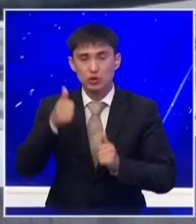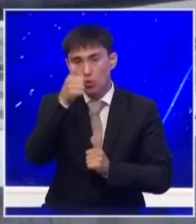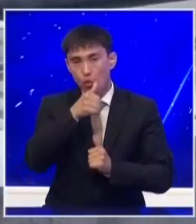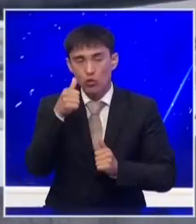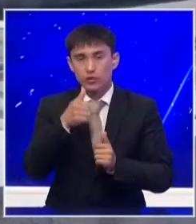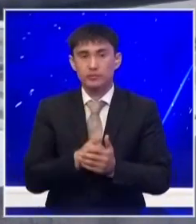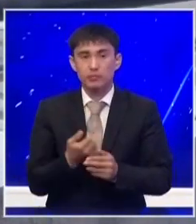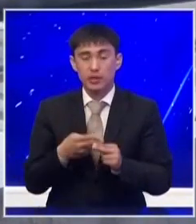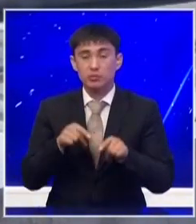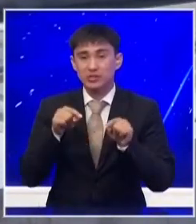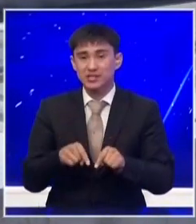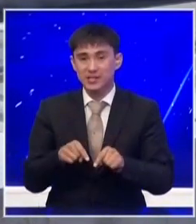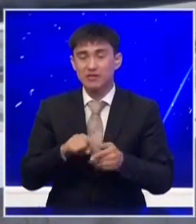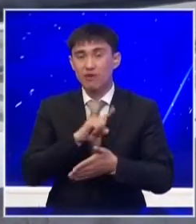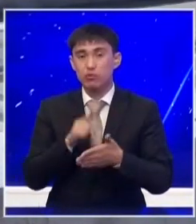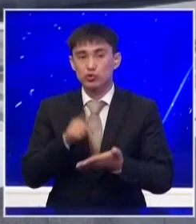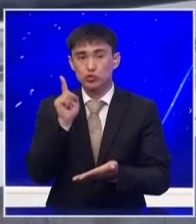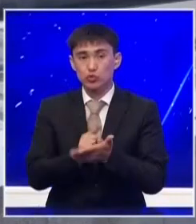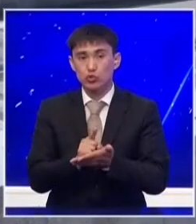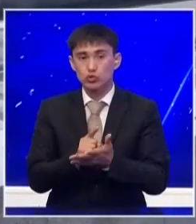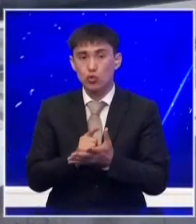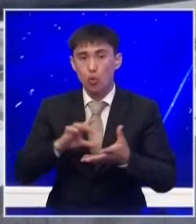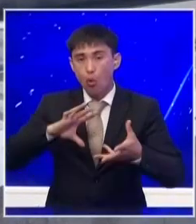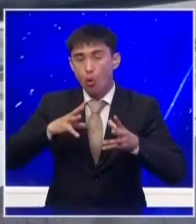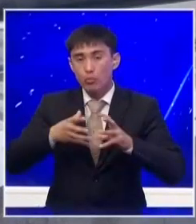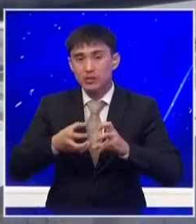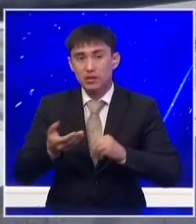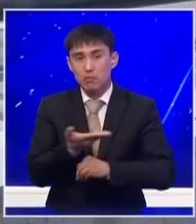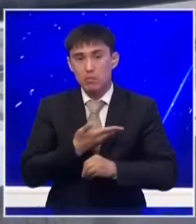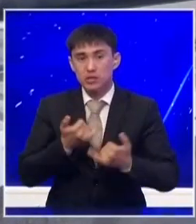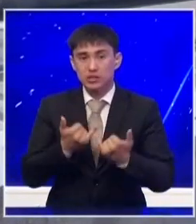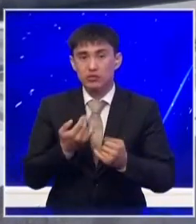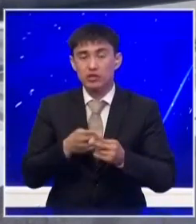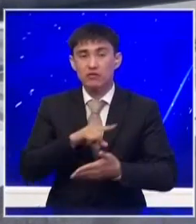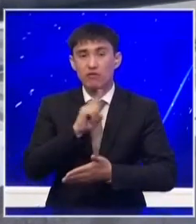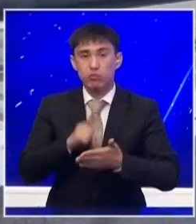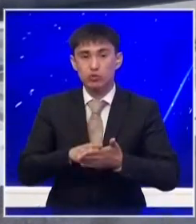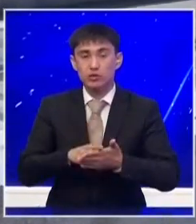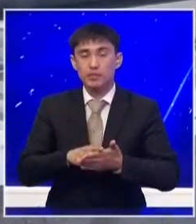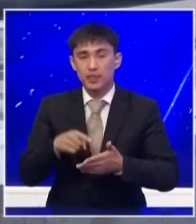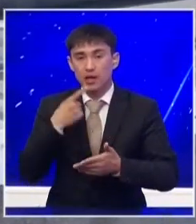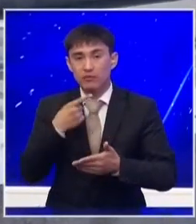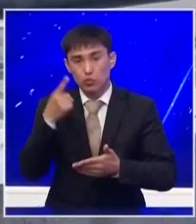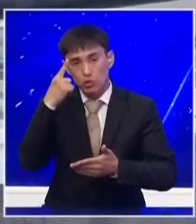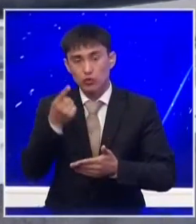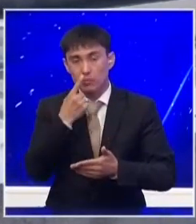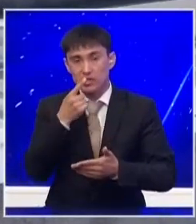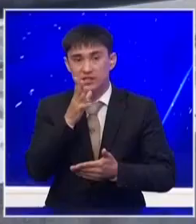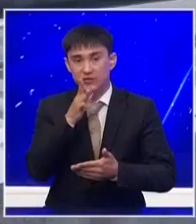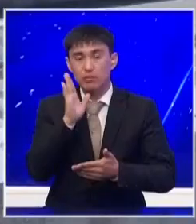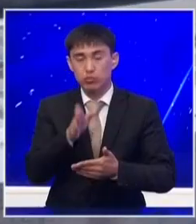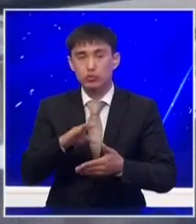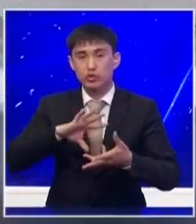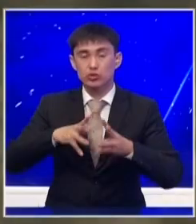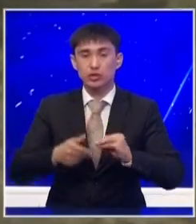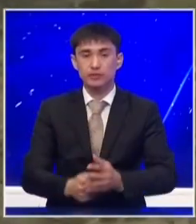воды. Поэтому здесь вопрос должен подойти комплексно, и мы сегодня этот вопрос поднимаем, и я думаю, что в ближайшее время будет